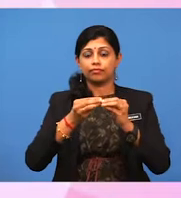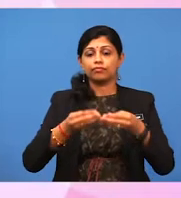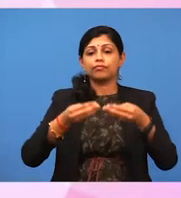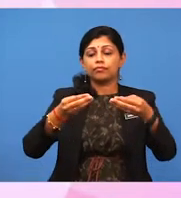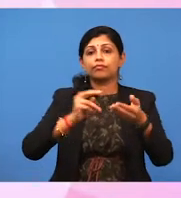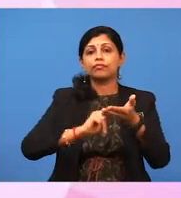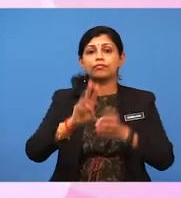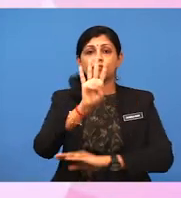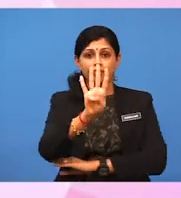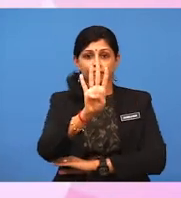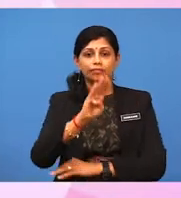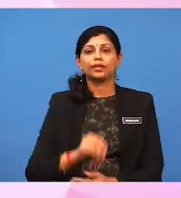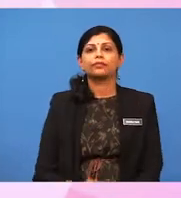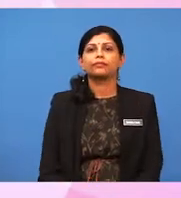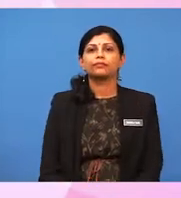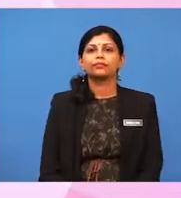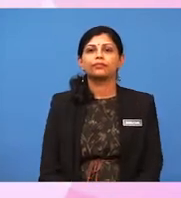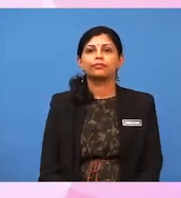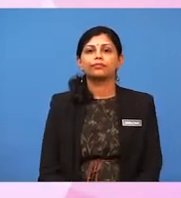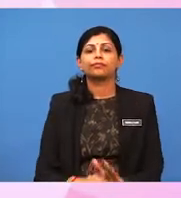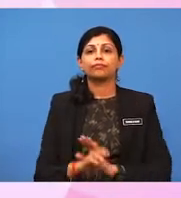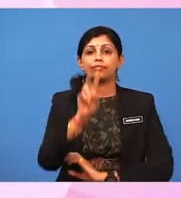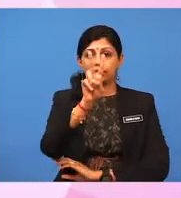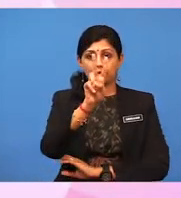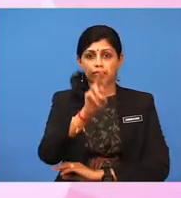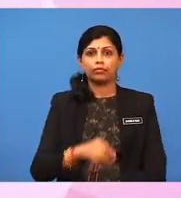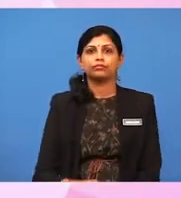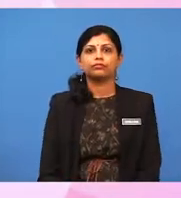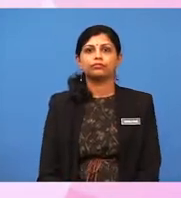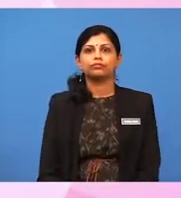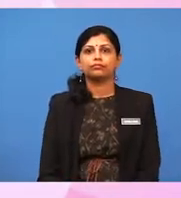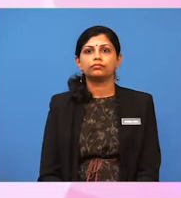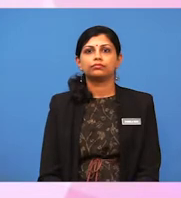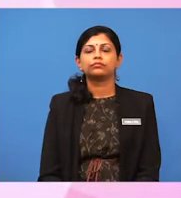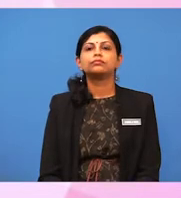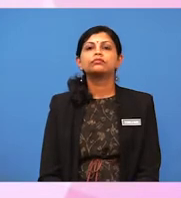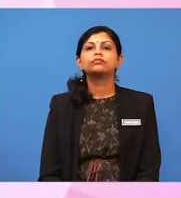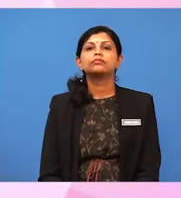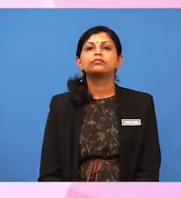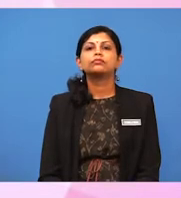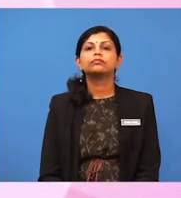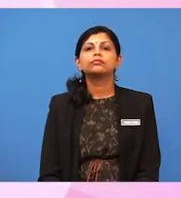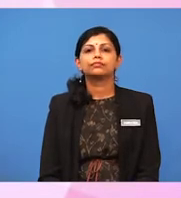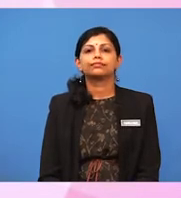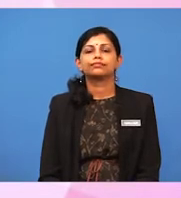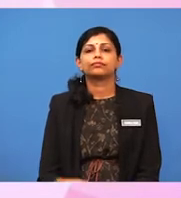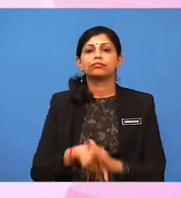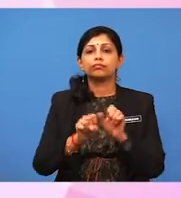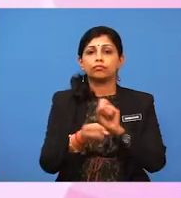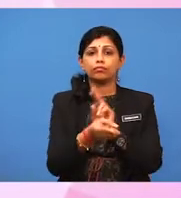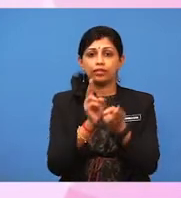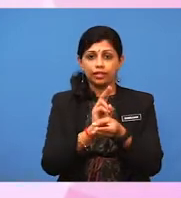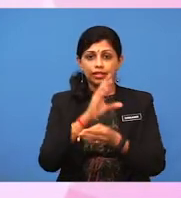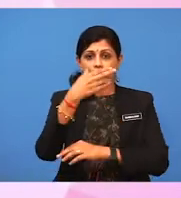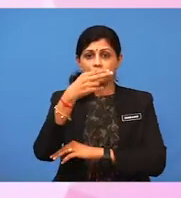diberi nilai 4. Contoh kedua, char tanda sama dengan tanda petikan berganda simbol dolar.